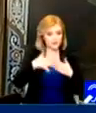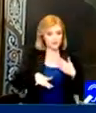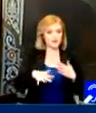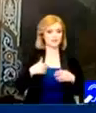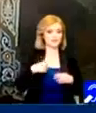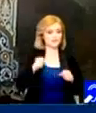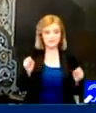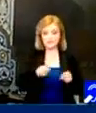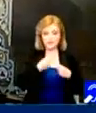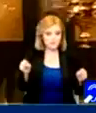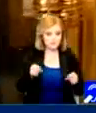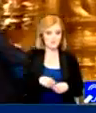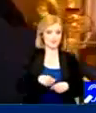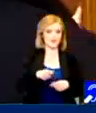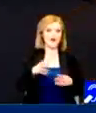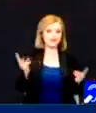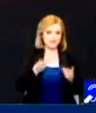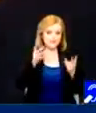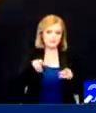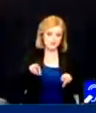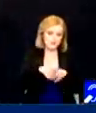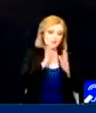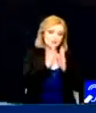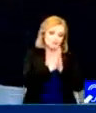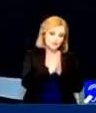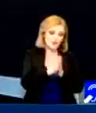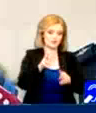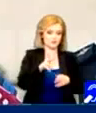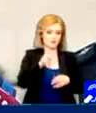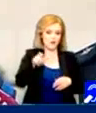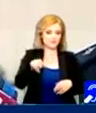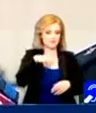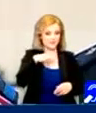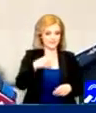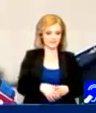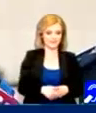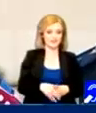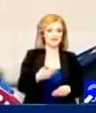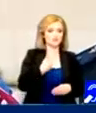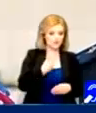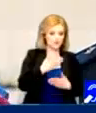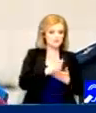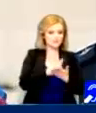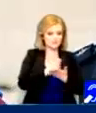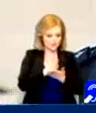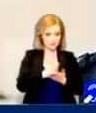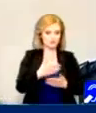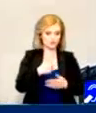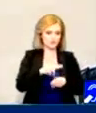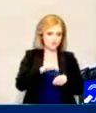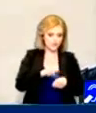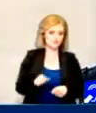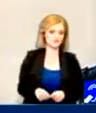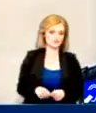este aproape imposibil, salvatorii roagă enoriașii să fie extrem de atenți. Atât noi, serviciul nostru, Inspectoratul General pentru Situații de Urgență, cât